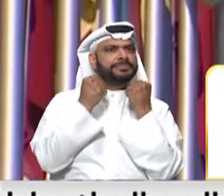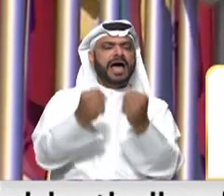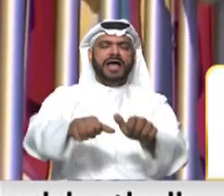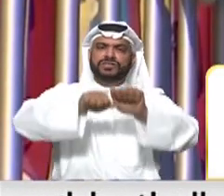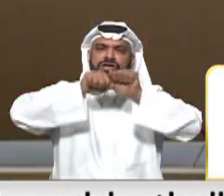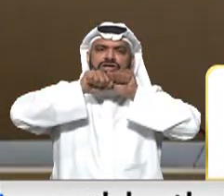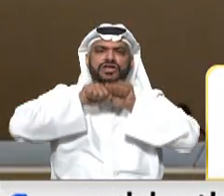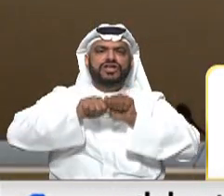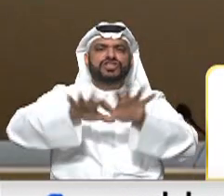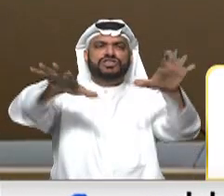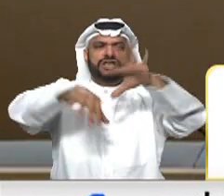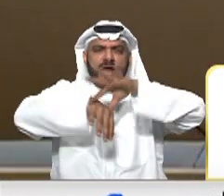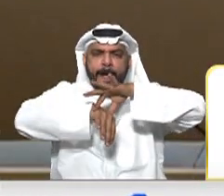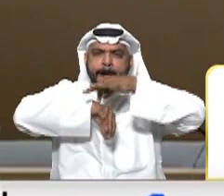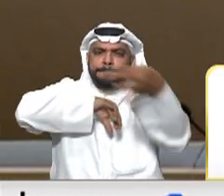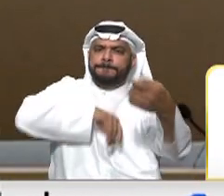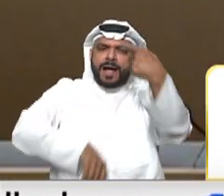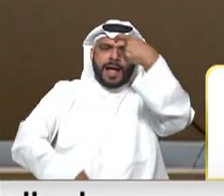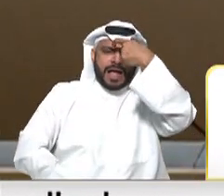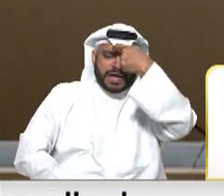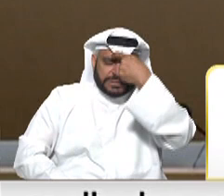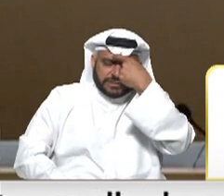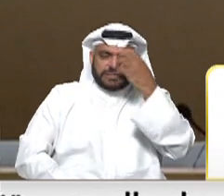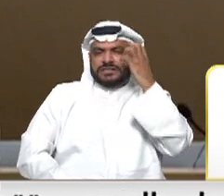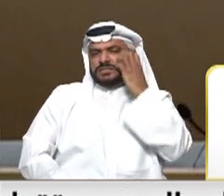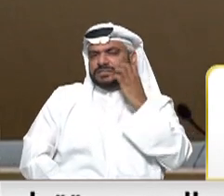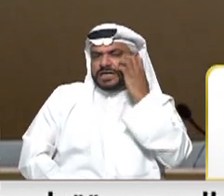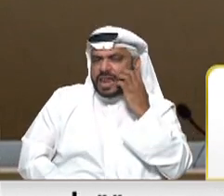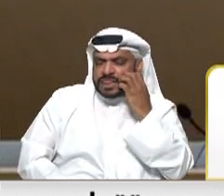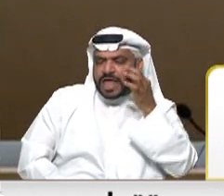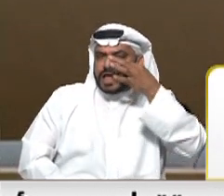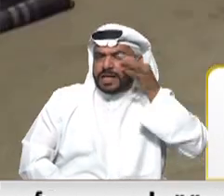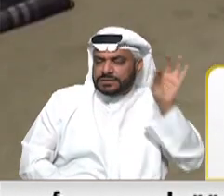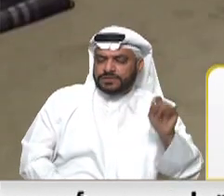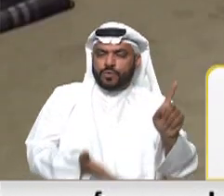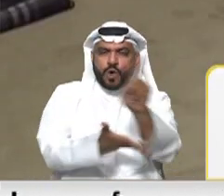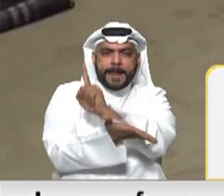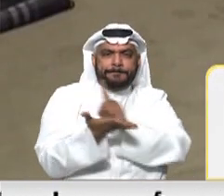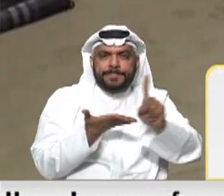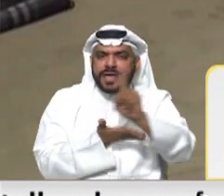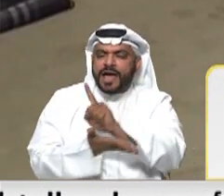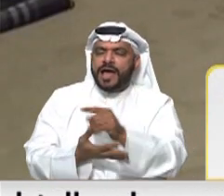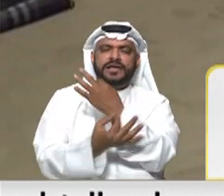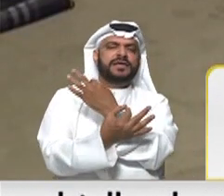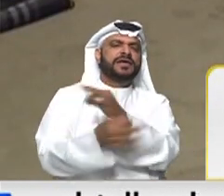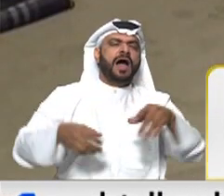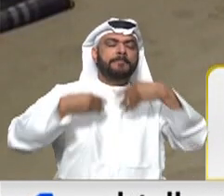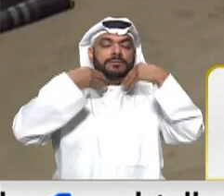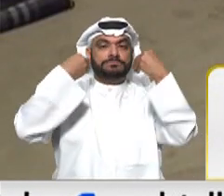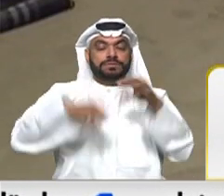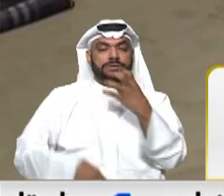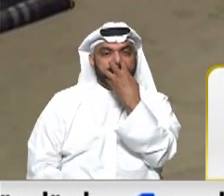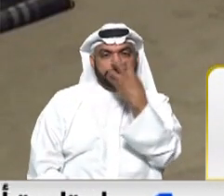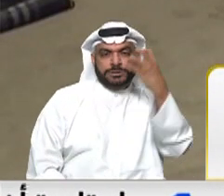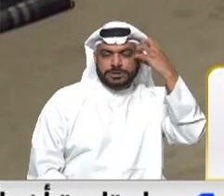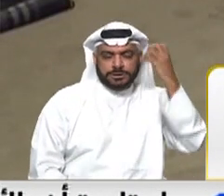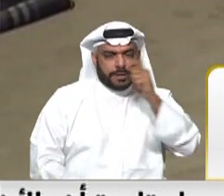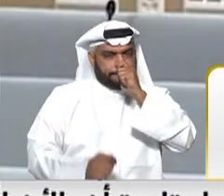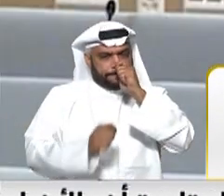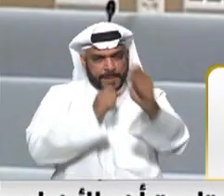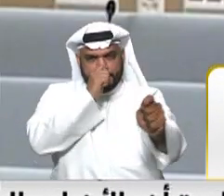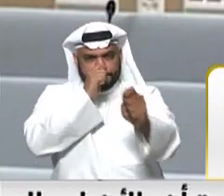للامراض الجلديه والبيئه غير الصحيه والاعمال العدائيه التي لا تنتهي وشددت المنظمه